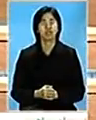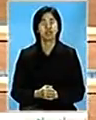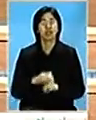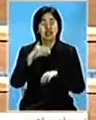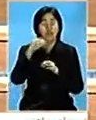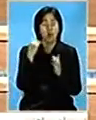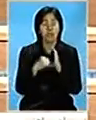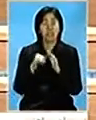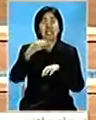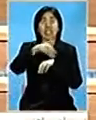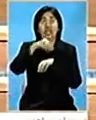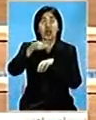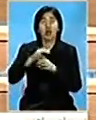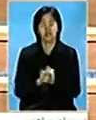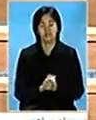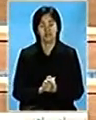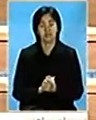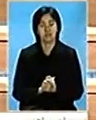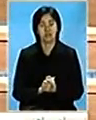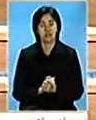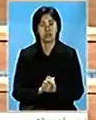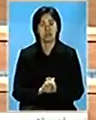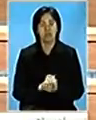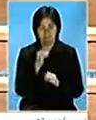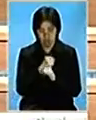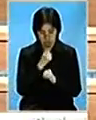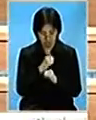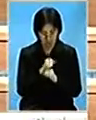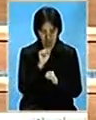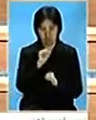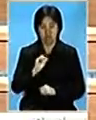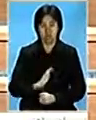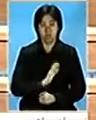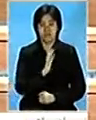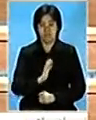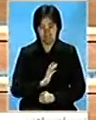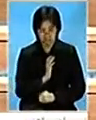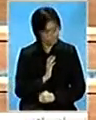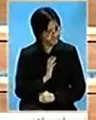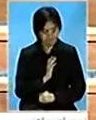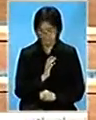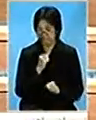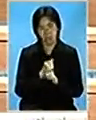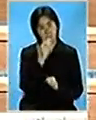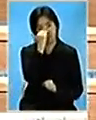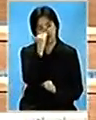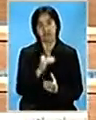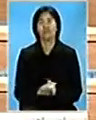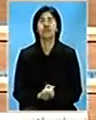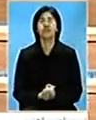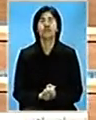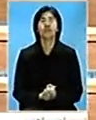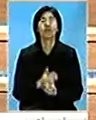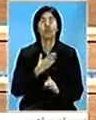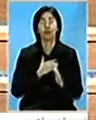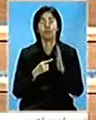าจักรแต่ตัวเองนั้นเป็นถึงสมาชิกผู้ทรงเกียรติแต่ไปทำอย่างนั้นได้อย่างไรผ